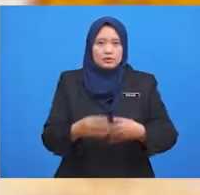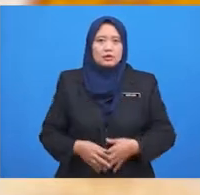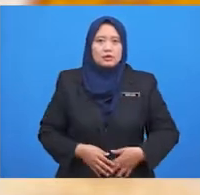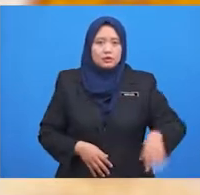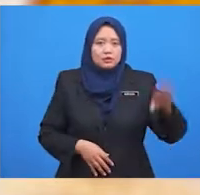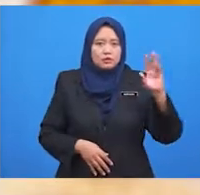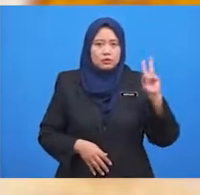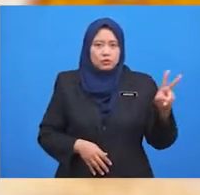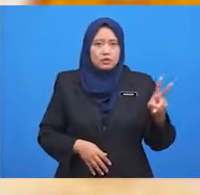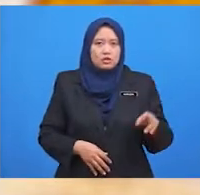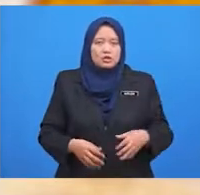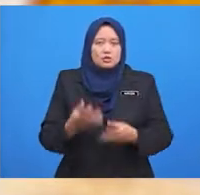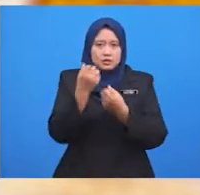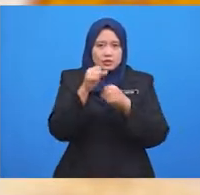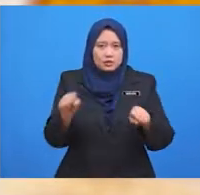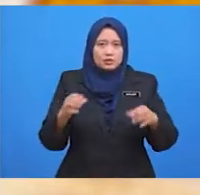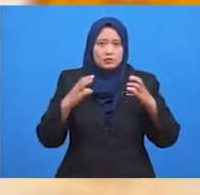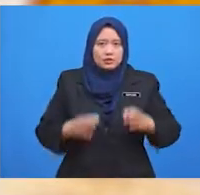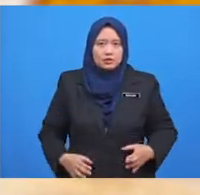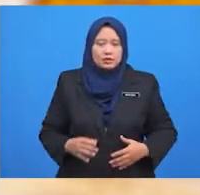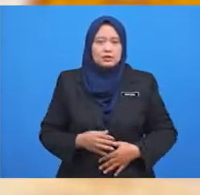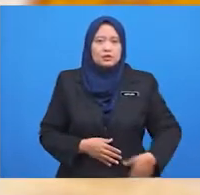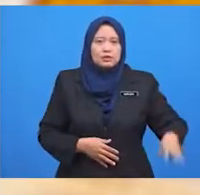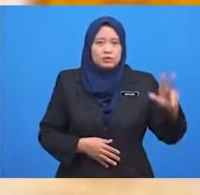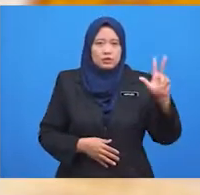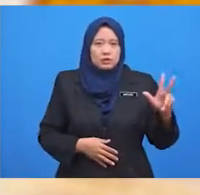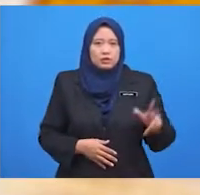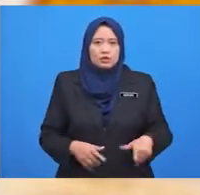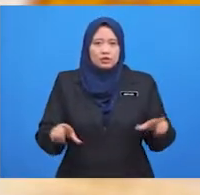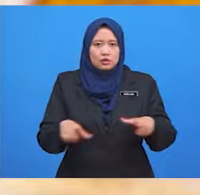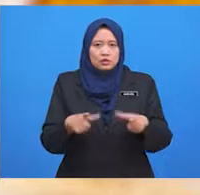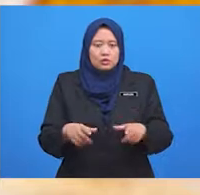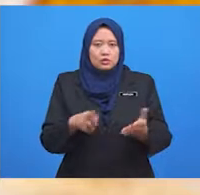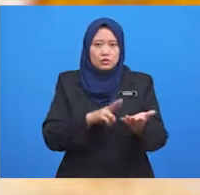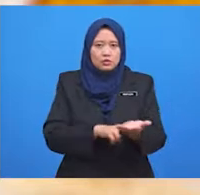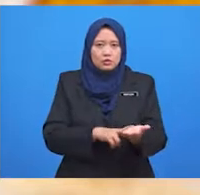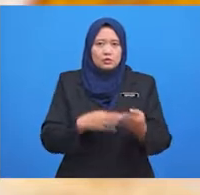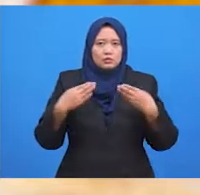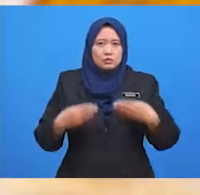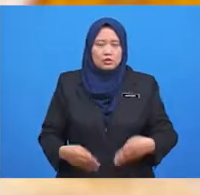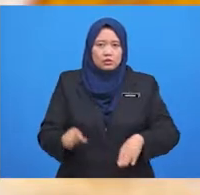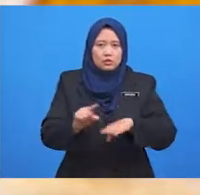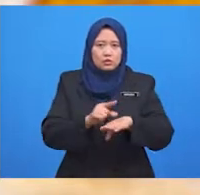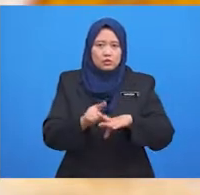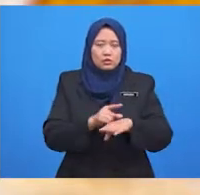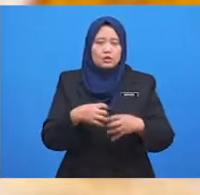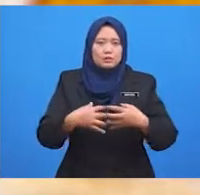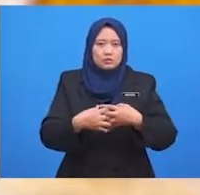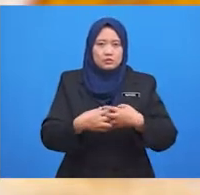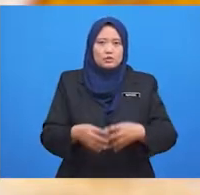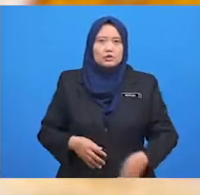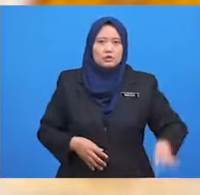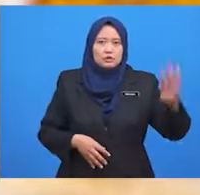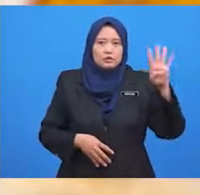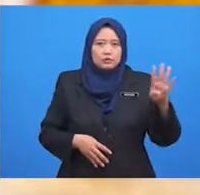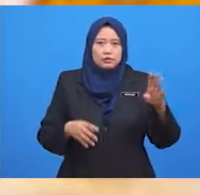Sediakan pelanggan. 3. Melakukan rawatan badan menggunakan mesin. 4.